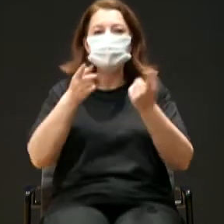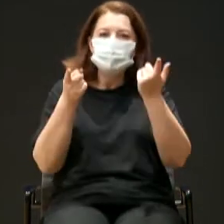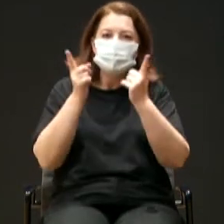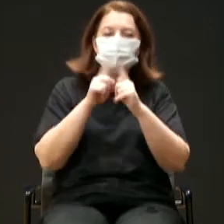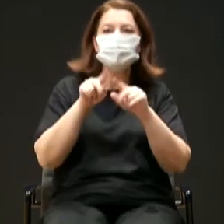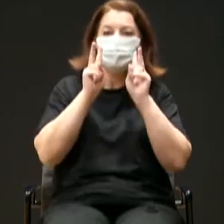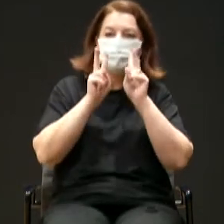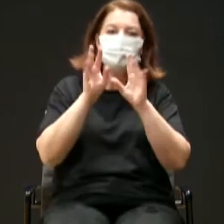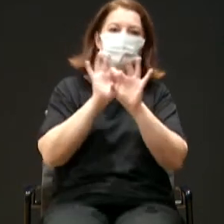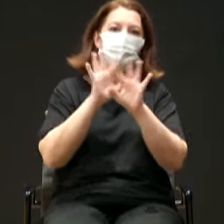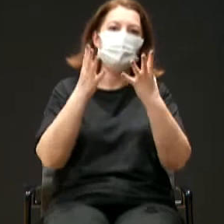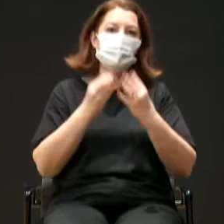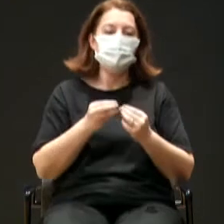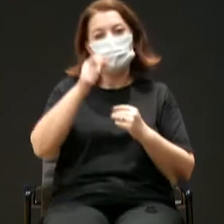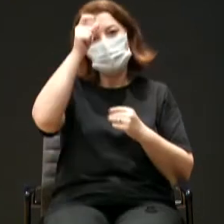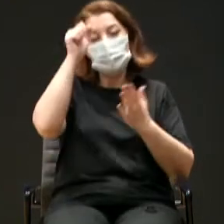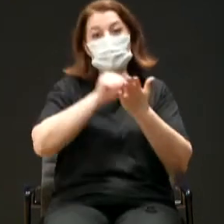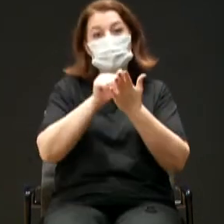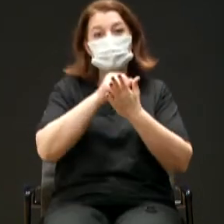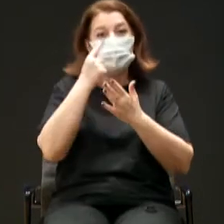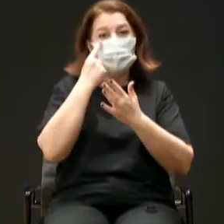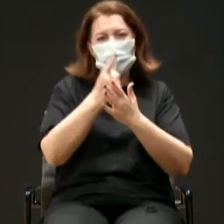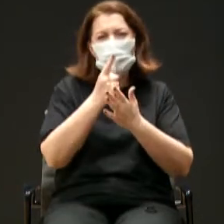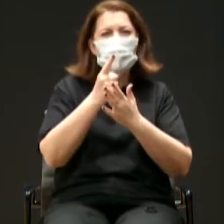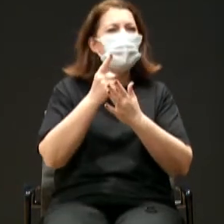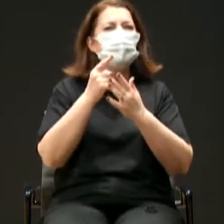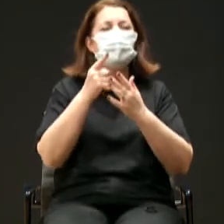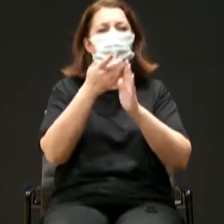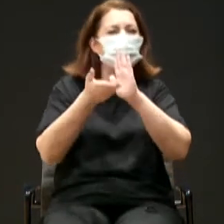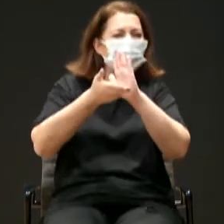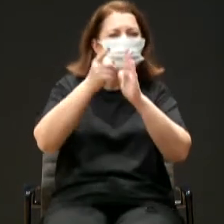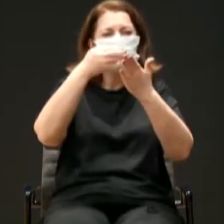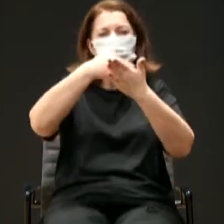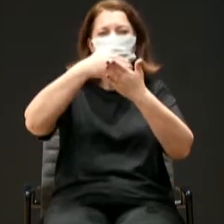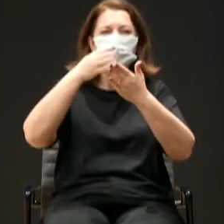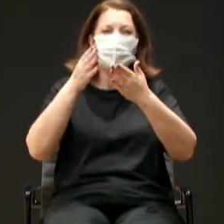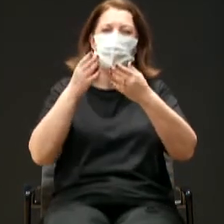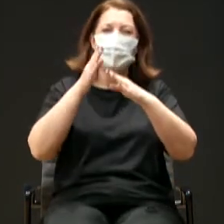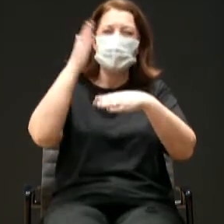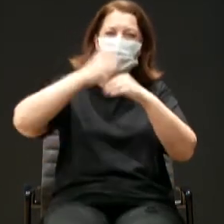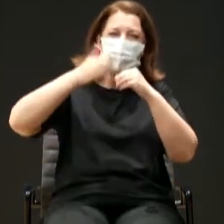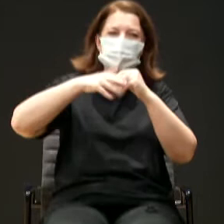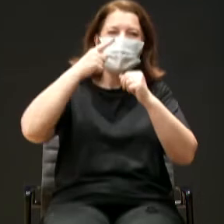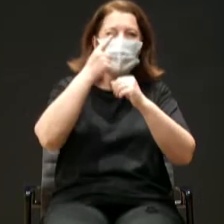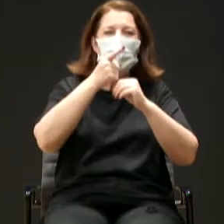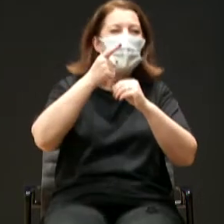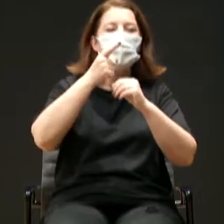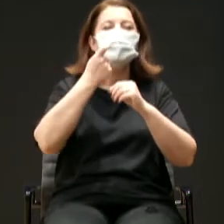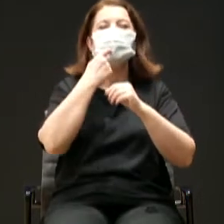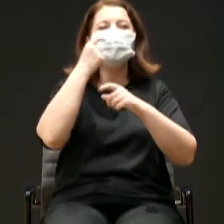olacaktır. Türk basınında sansürün kaldırılmasının yıl dönümü olan 24 Temmuz'da basın bayramını bu yıl yine